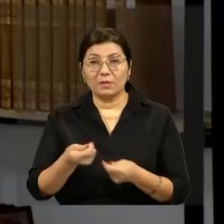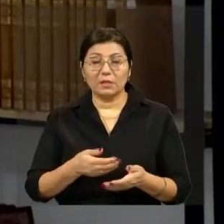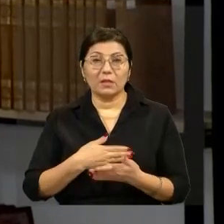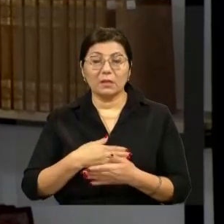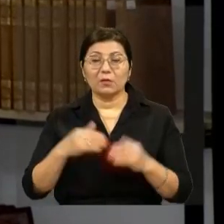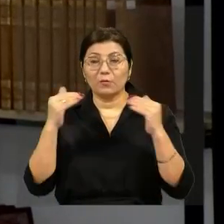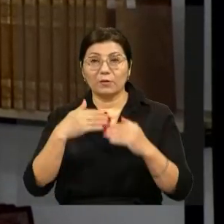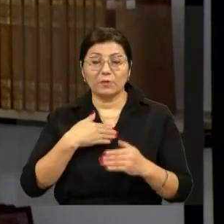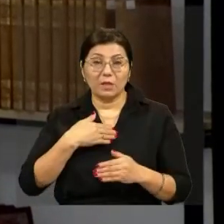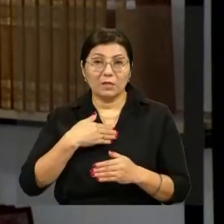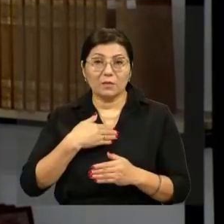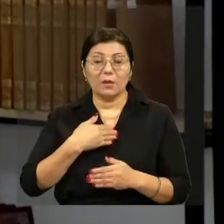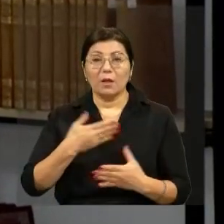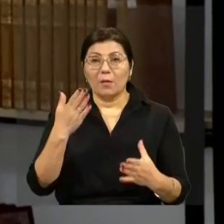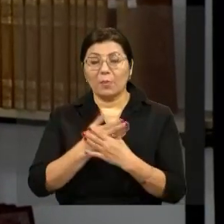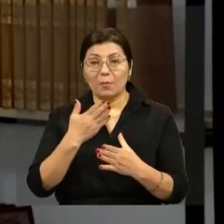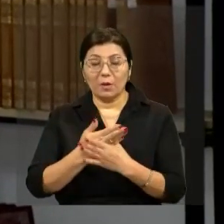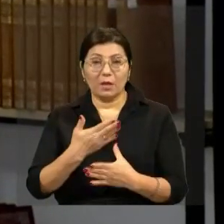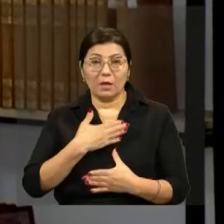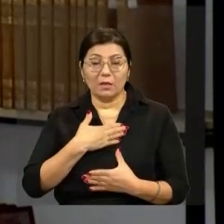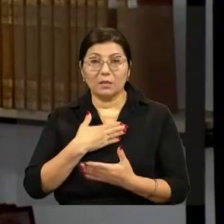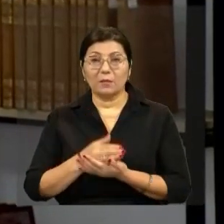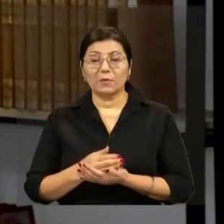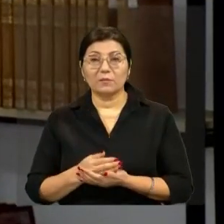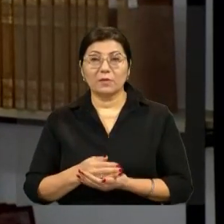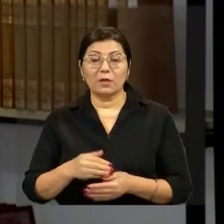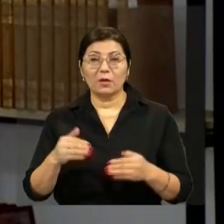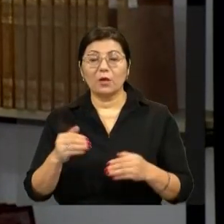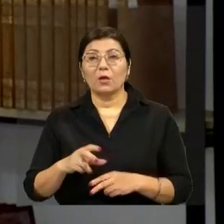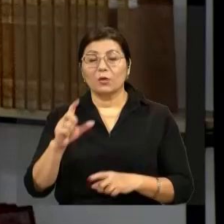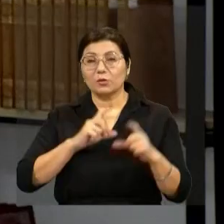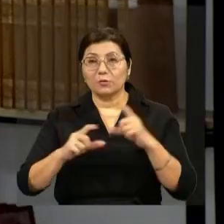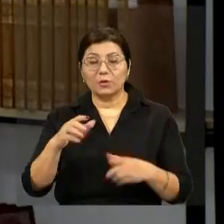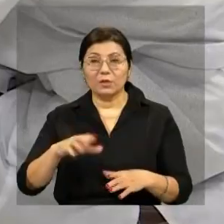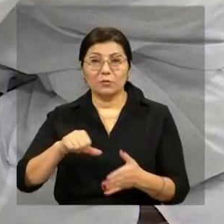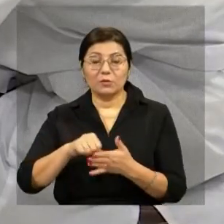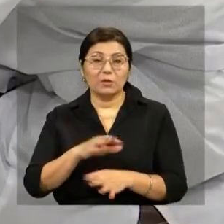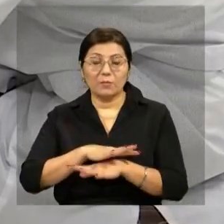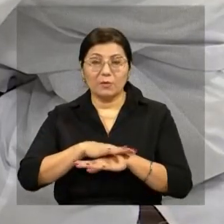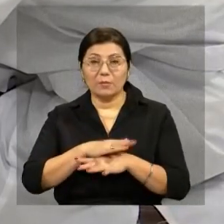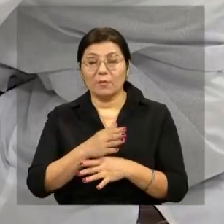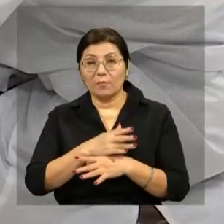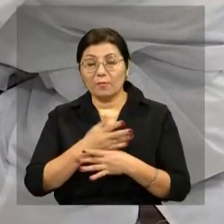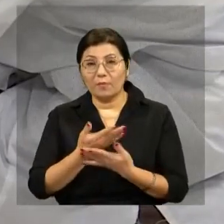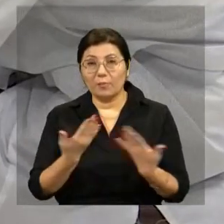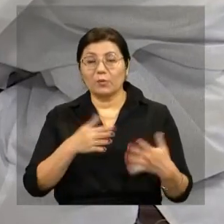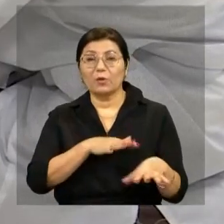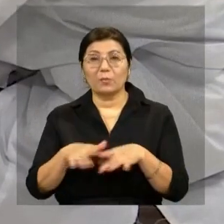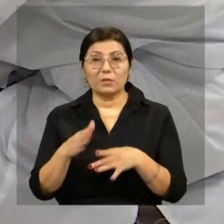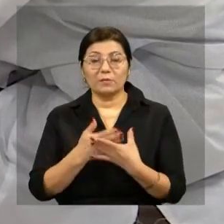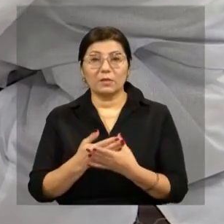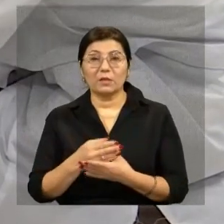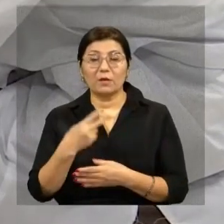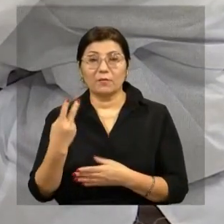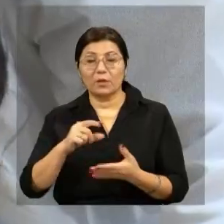помогает нашим волонтерам. Студенты наши участвуют в ЭКО-акциях, мероприятиях регионального масштаба. Маржан Уразаева учится на втором курсе. В